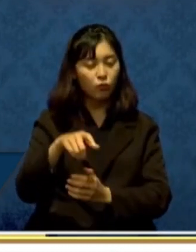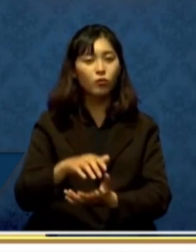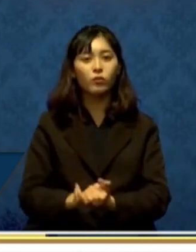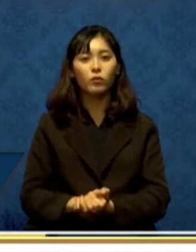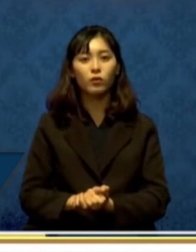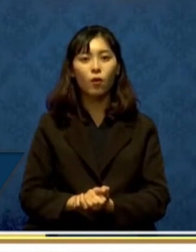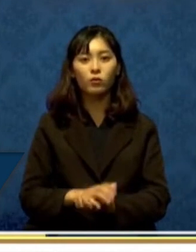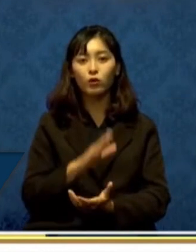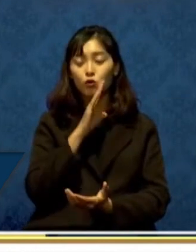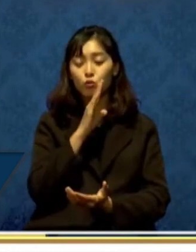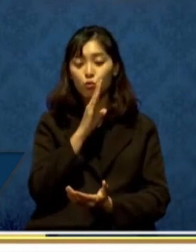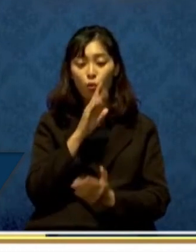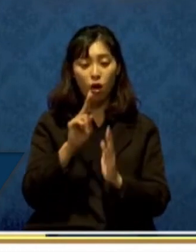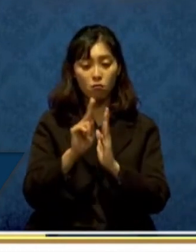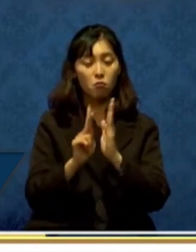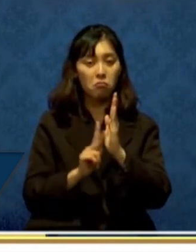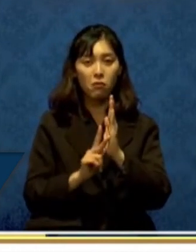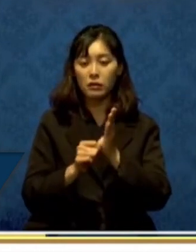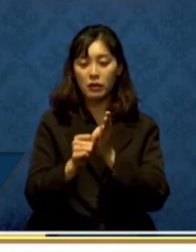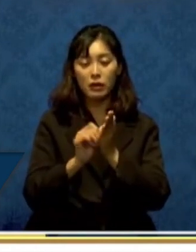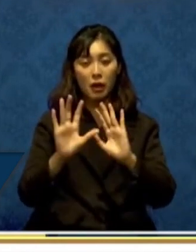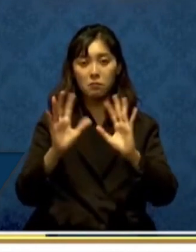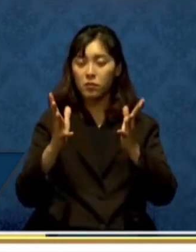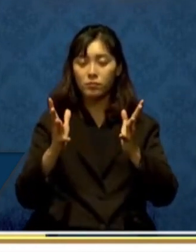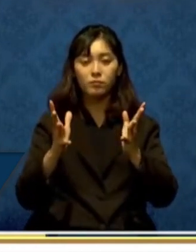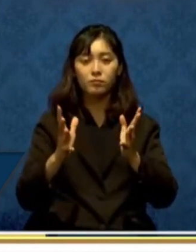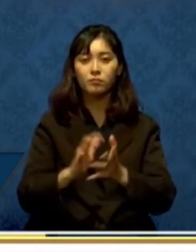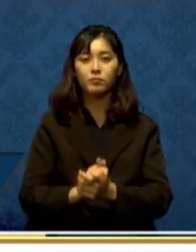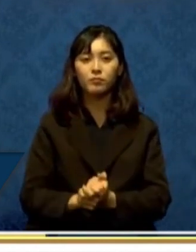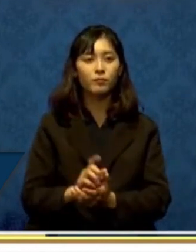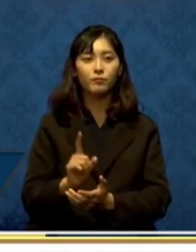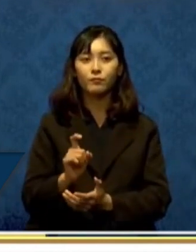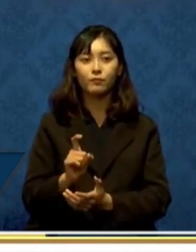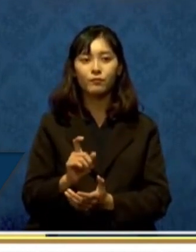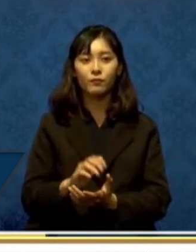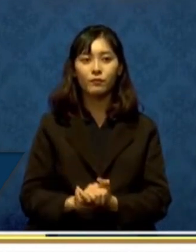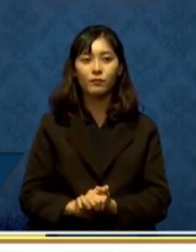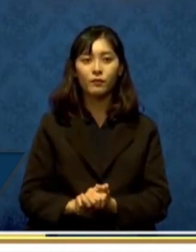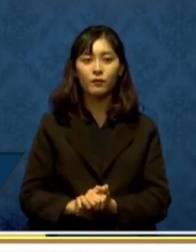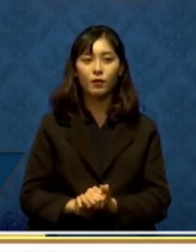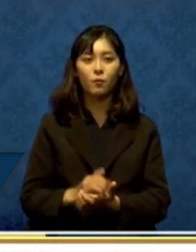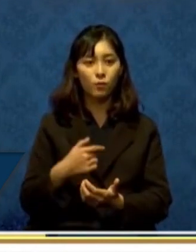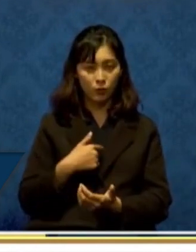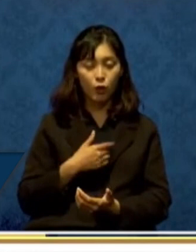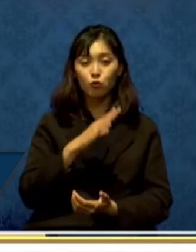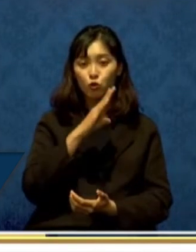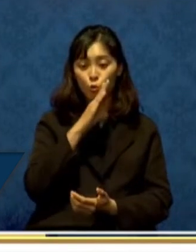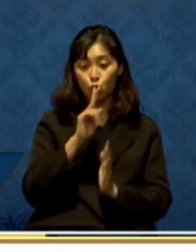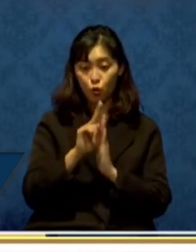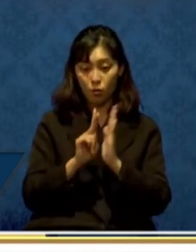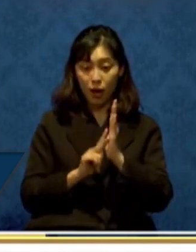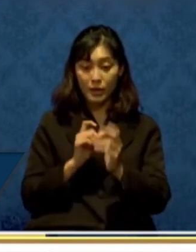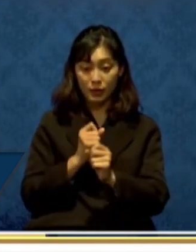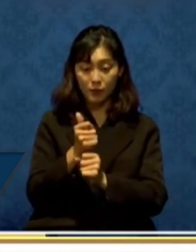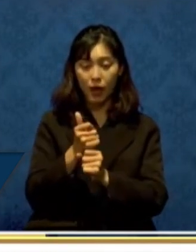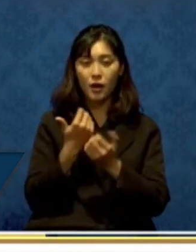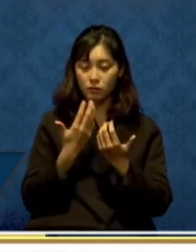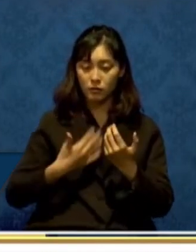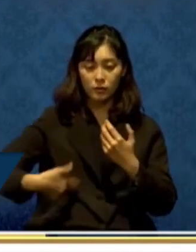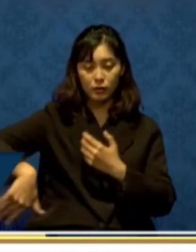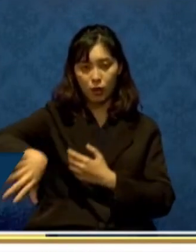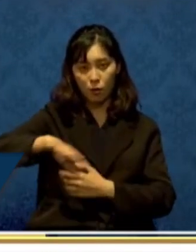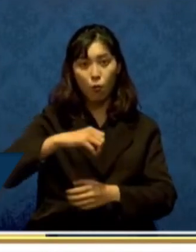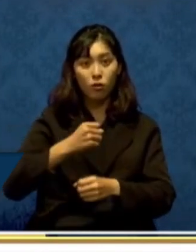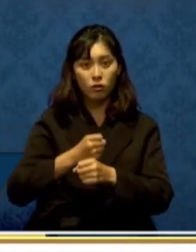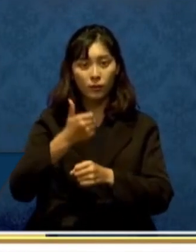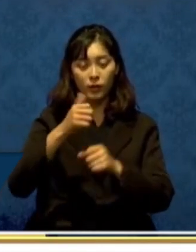คล้องกับสภาพการจริงครับทั้งหมดนี้เราจะสามารถเปลี่ยนจากการที่ให้สถ